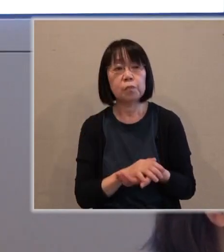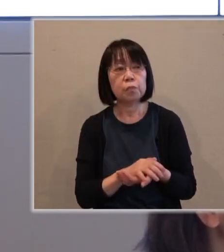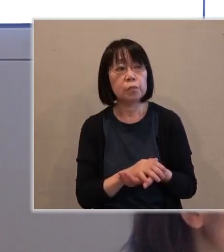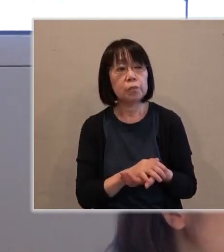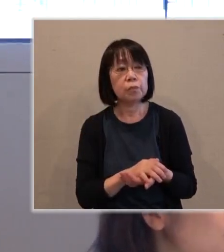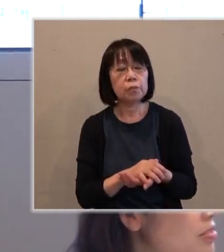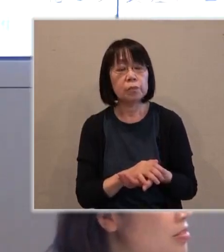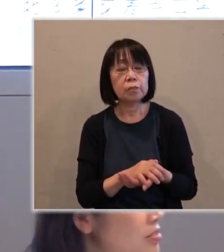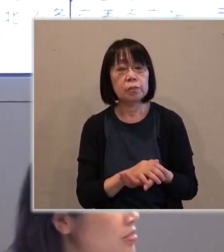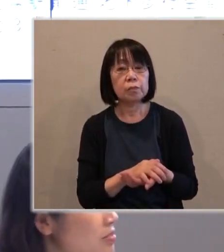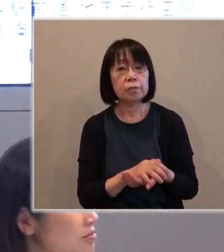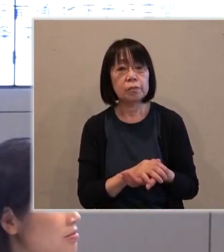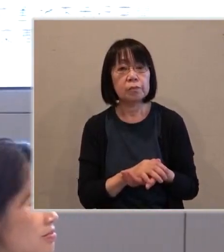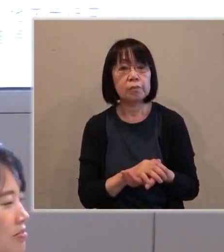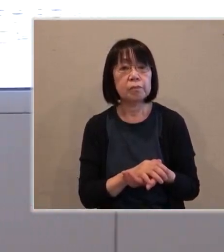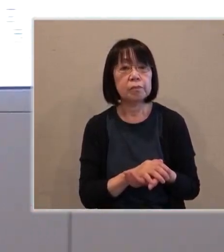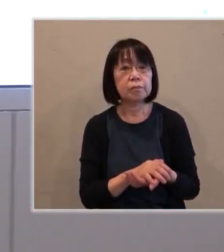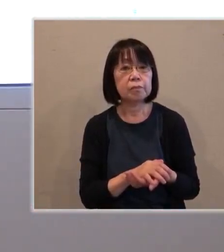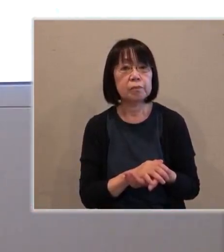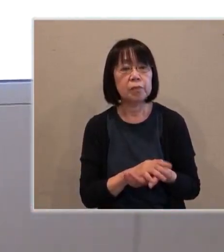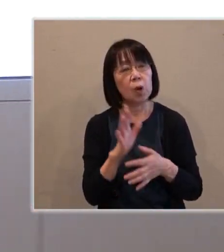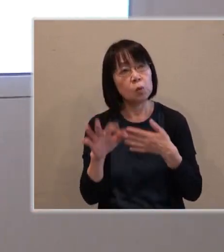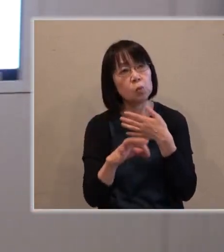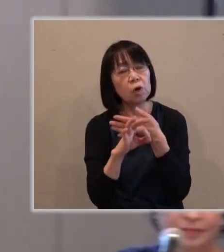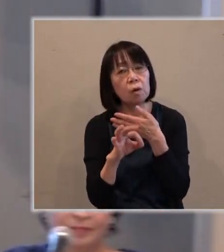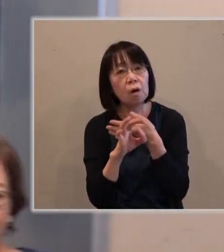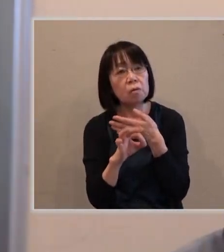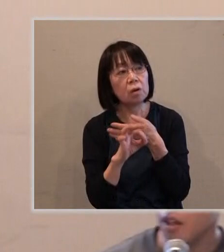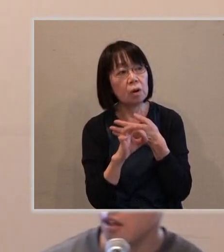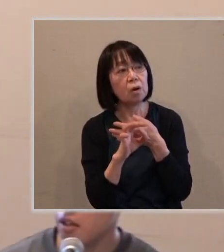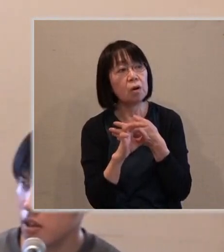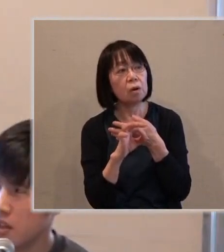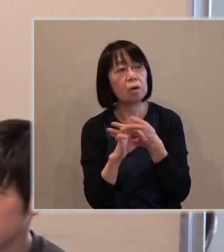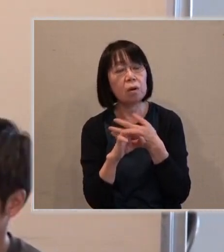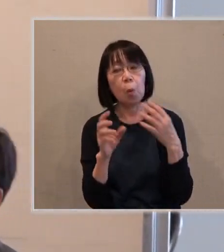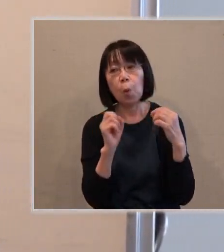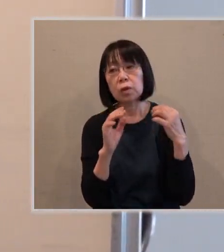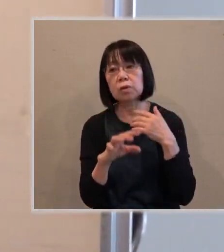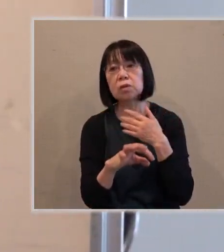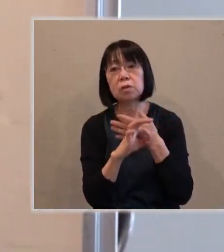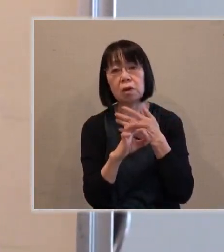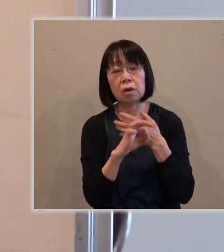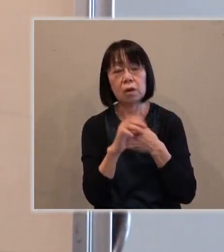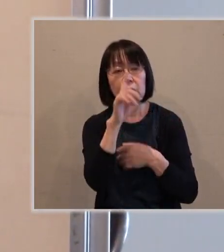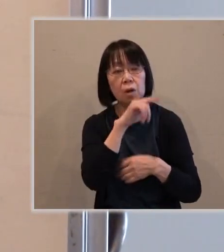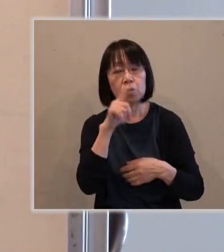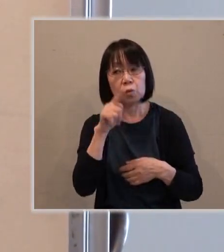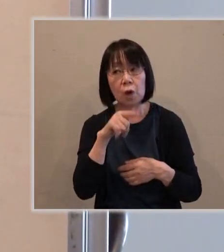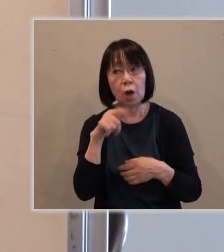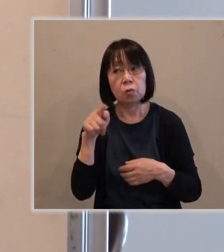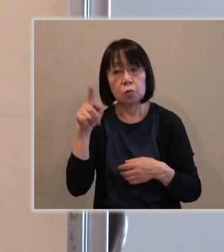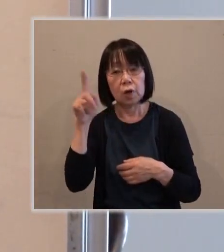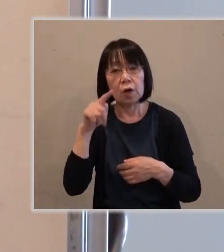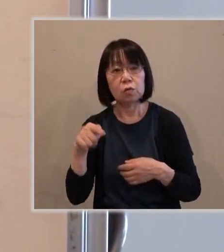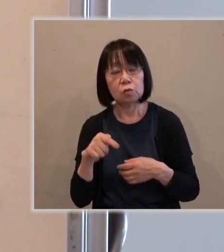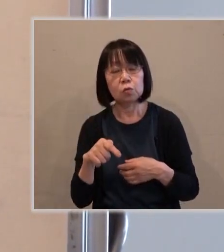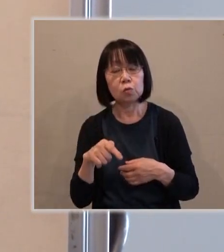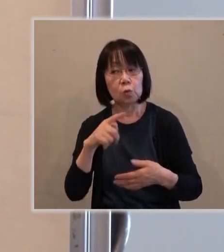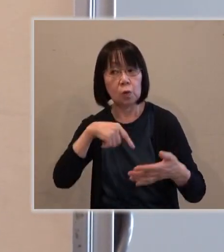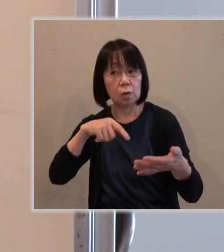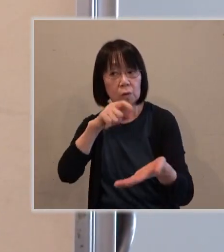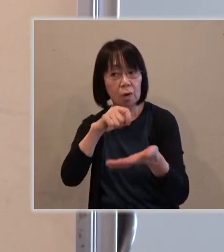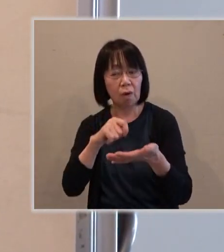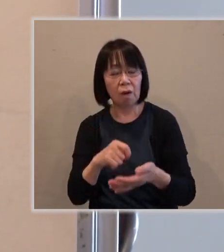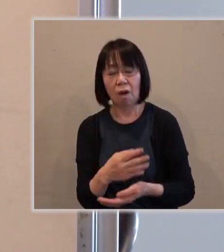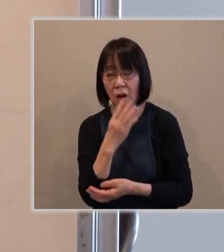構なんかこう事例っていうか、 はい、 あります。どんな SNS でってことですよね。 あ、そうですそうです。 これめちゃめちゃ恥ずかしいんですけど、